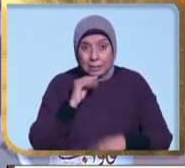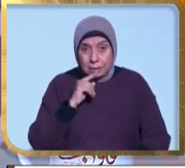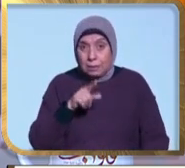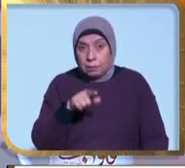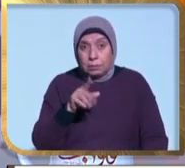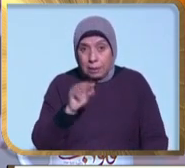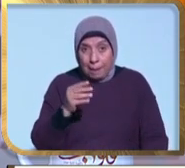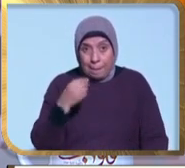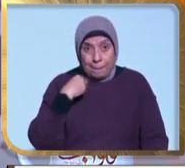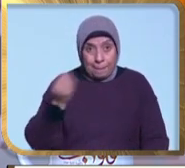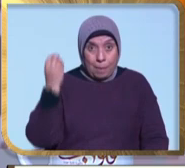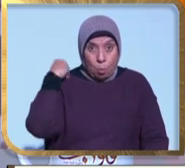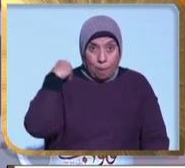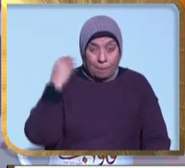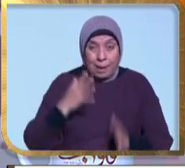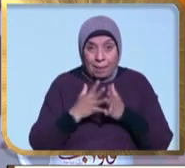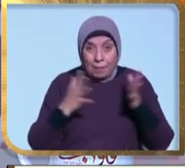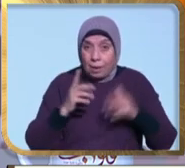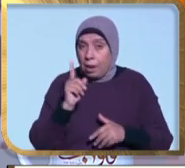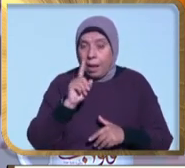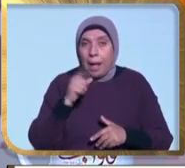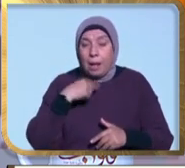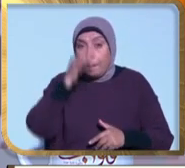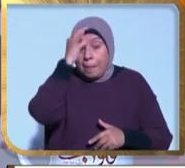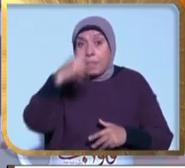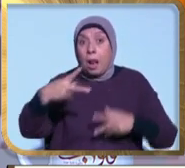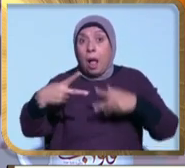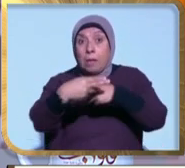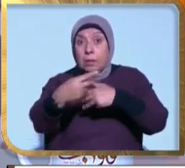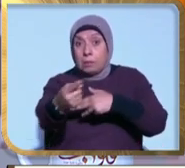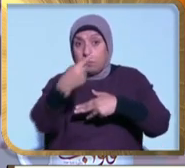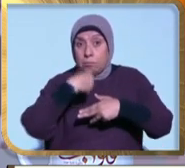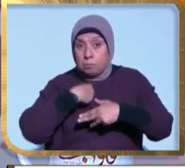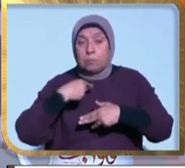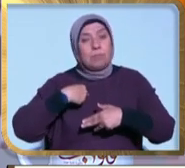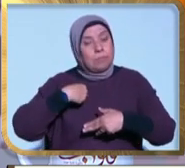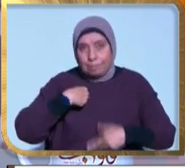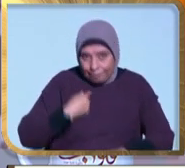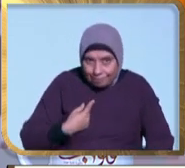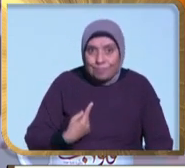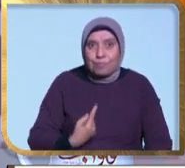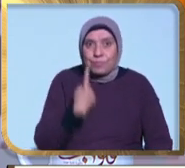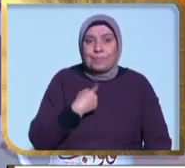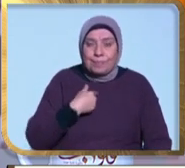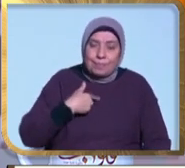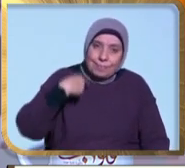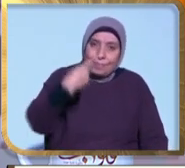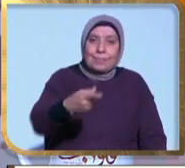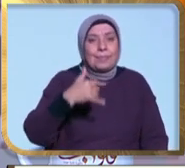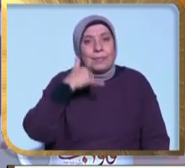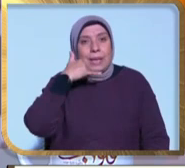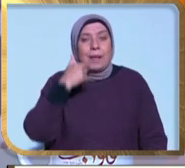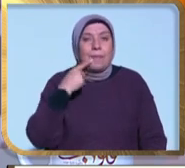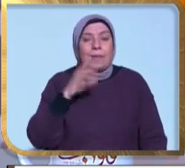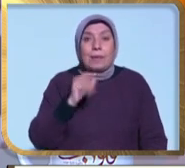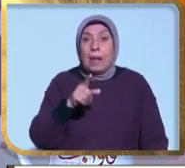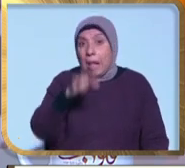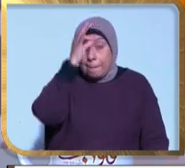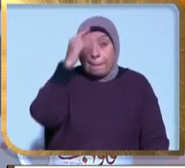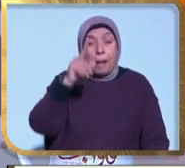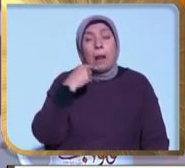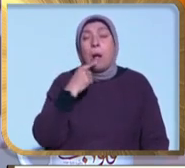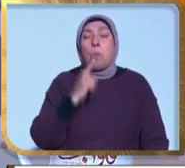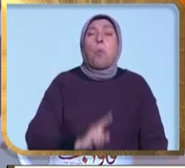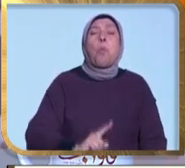هو اقسمت انها مش هتكلمك لكن انت بتكلمي اقسمت انها مش هتسلم عليك بتسلمي عليها اقسمت انها مش